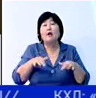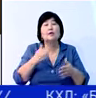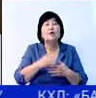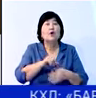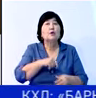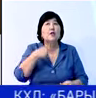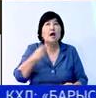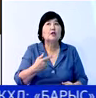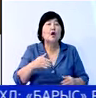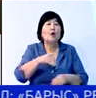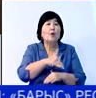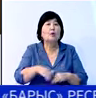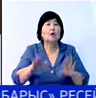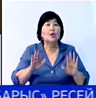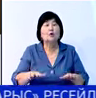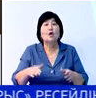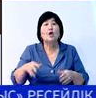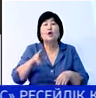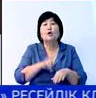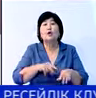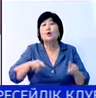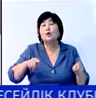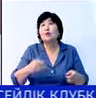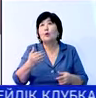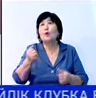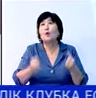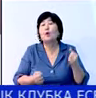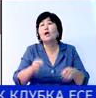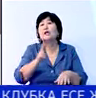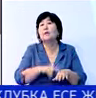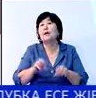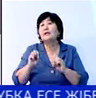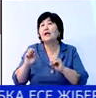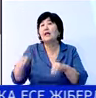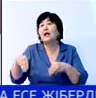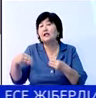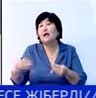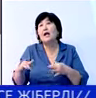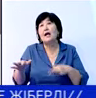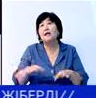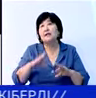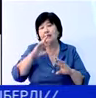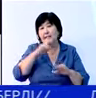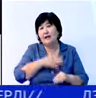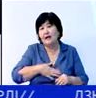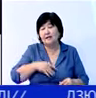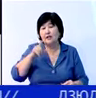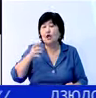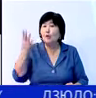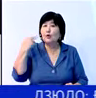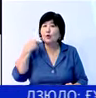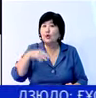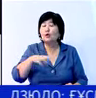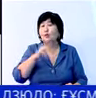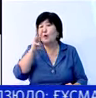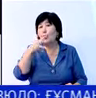Өзінің айтуынша, орталық көшелердің бірінде жол сақшыларына ұсталған ол көлікті полицейлерге табыстаған. Істеген ісіне қынжылатын жігіт бұрында сотты болып,